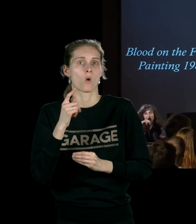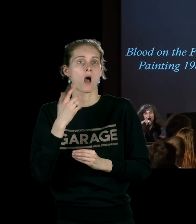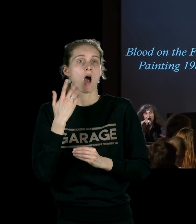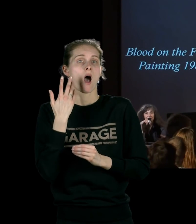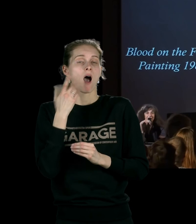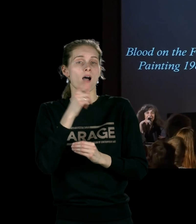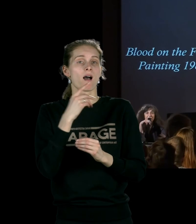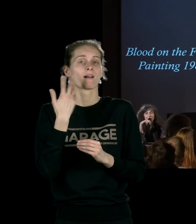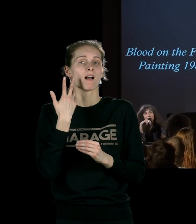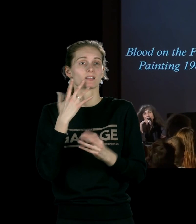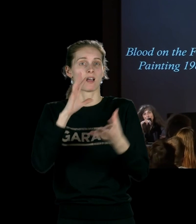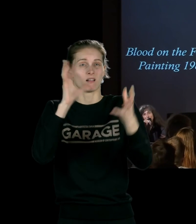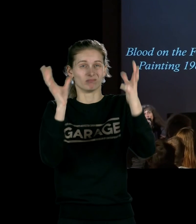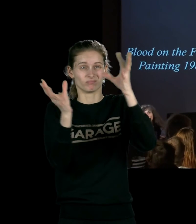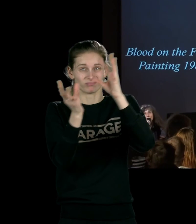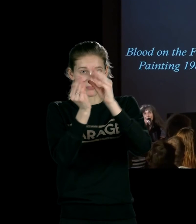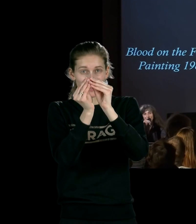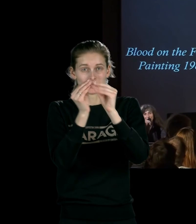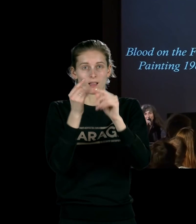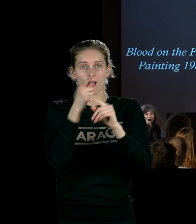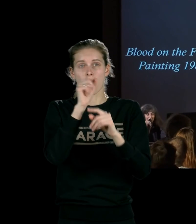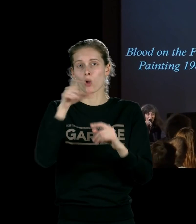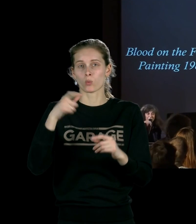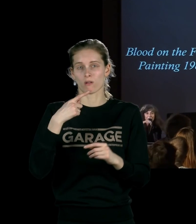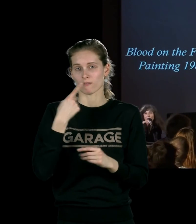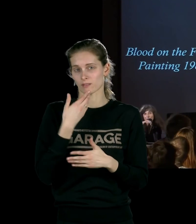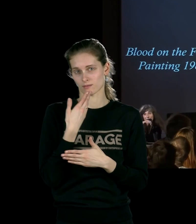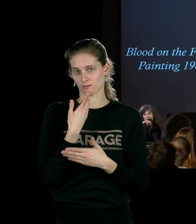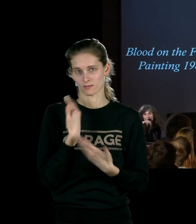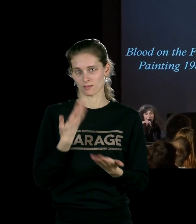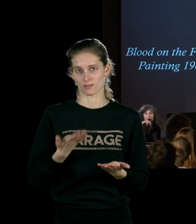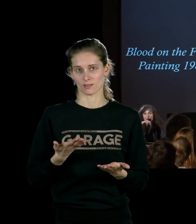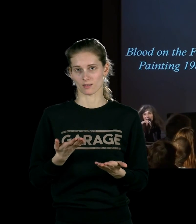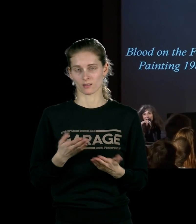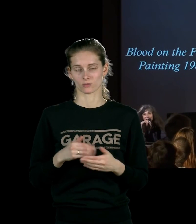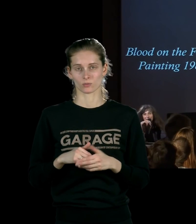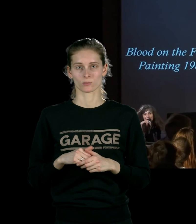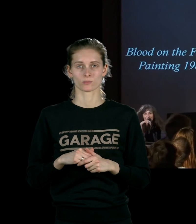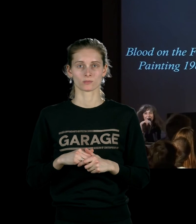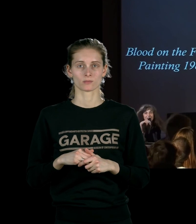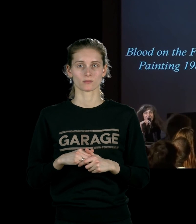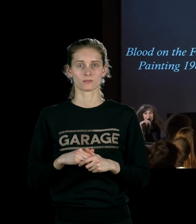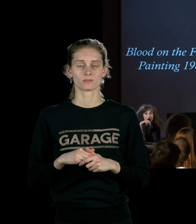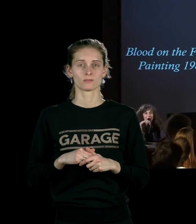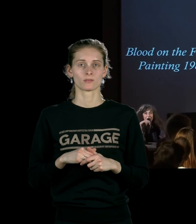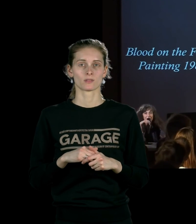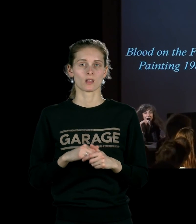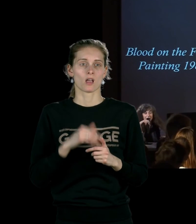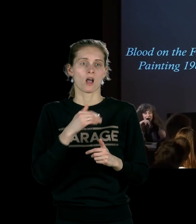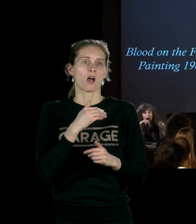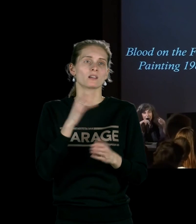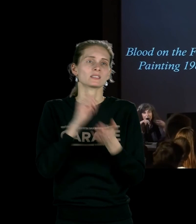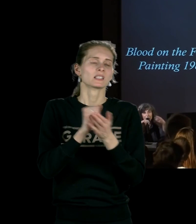это столкновение тел, не впадая в жанровую живопись, не впадая в сюжетную живопись, которой совершенно не хотелось заниматься, а показывая,